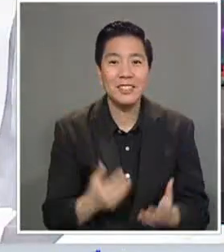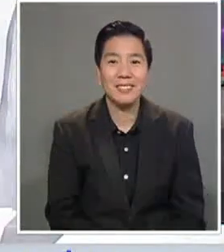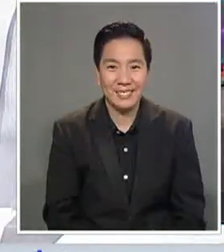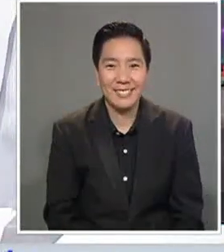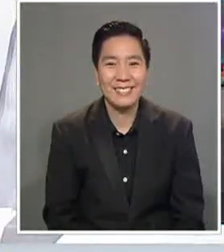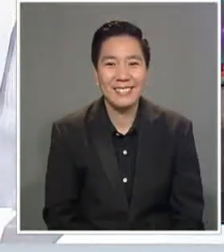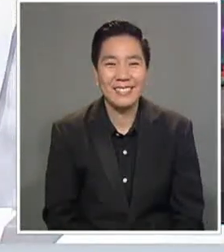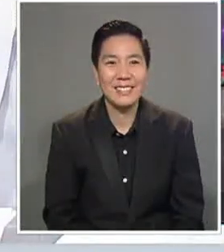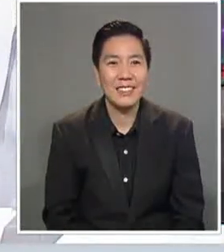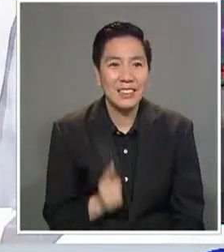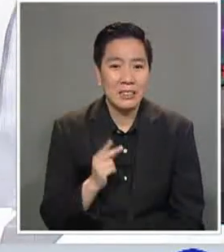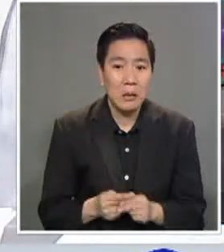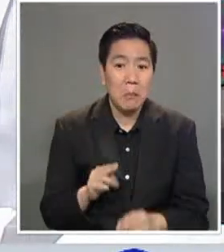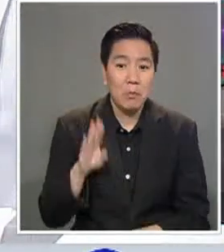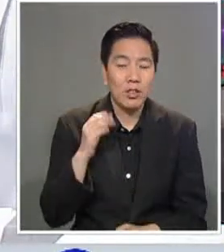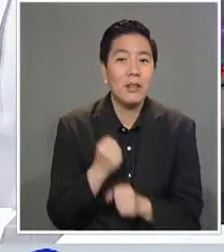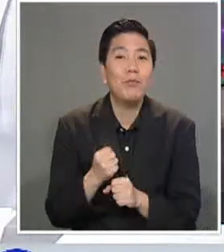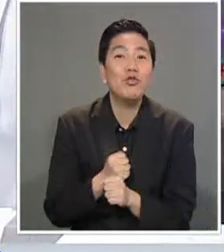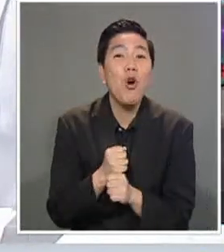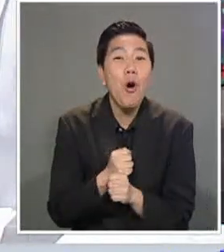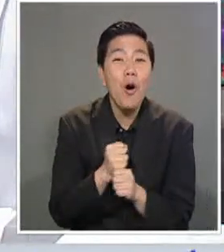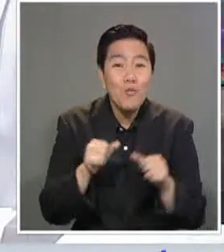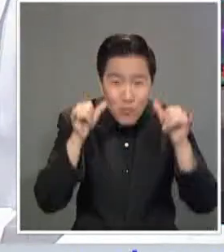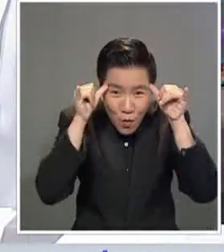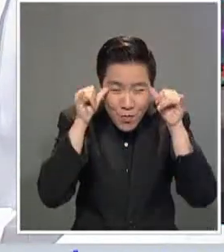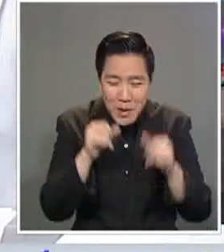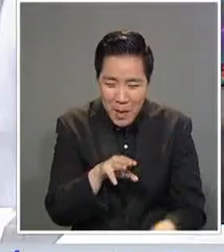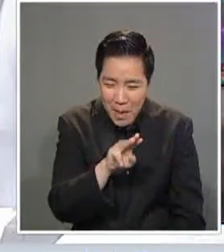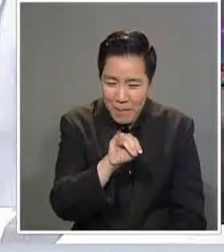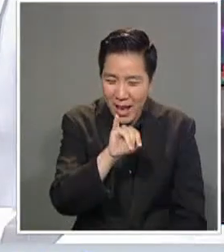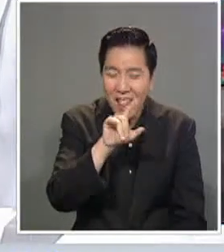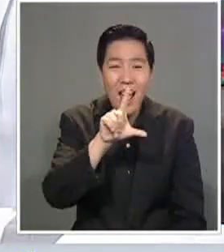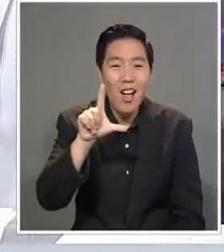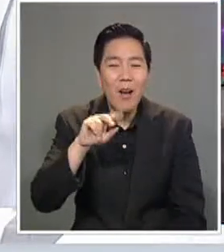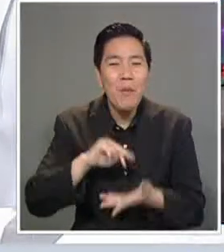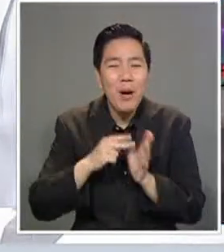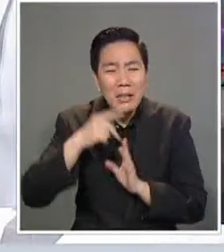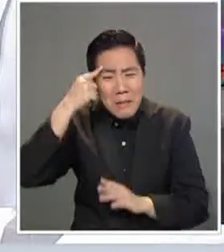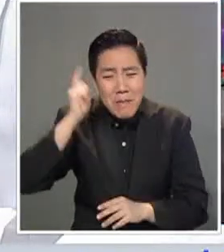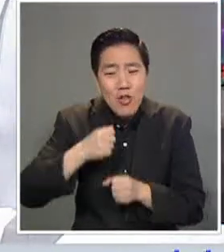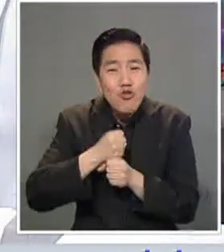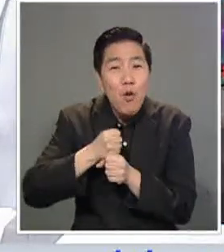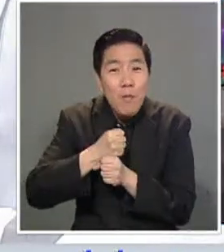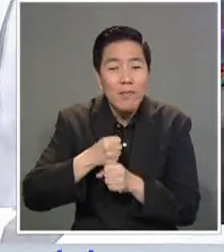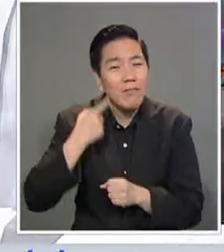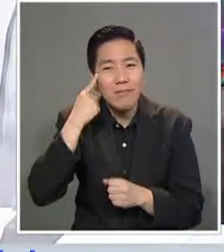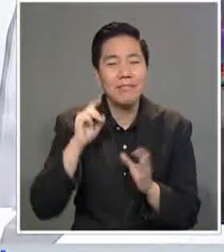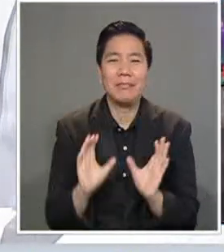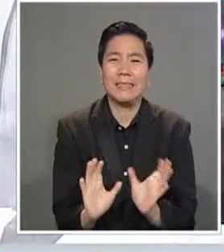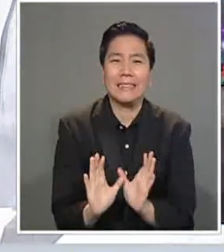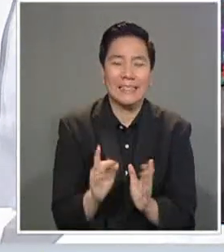น่าเชื่อตอนแรกผมนึกว่าไอ้บริษัทนี้ทำนมขายนะ มีมิวมิวใช่ไหม มีมิวมิวนึกว่ามันคงมีทำอะไรเกี่ยวกับนม